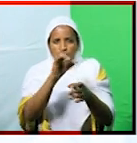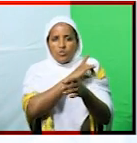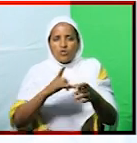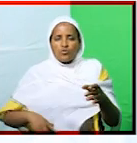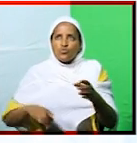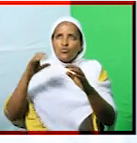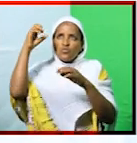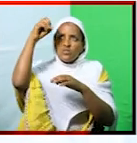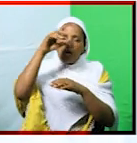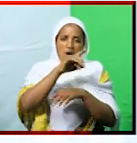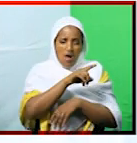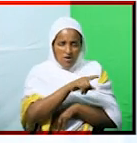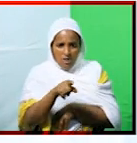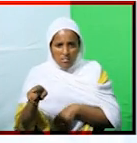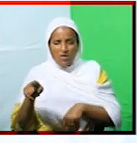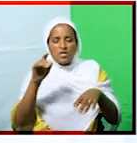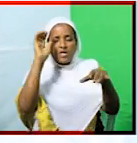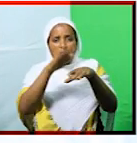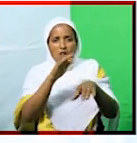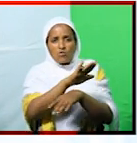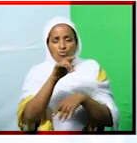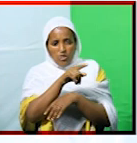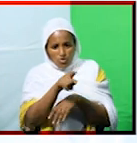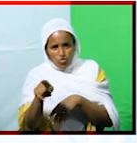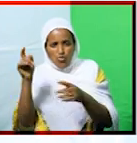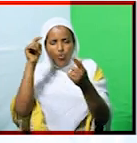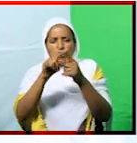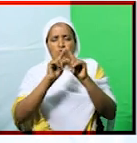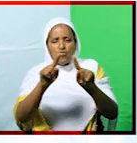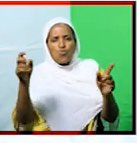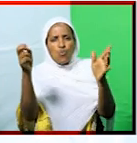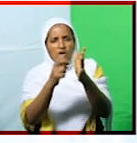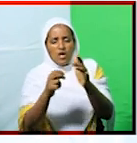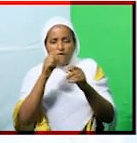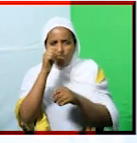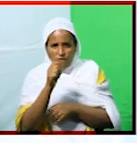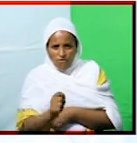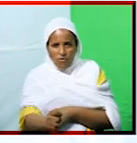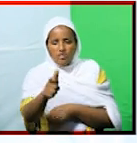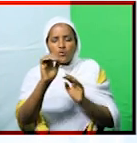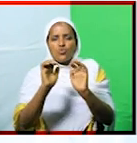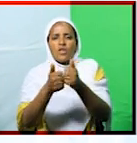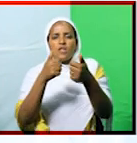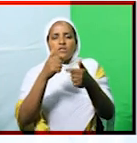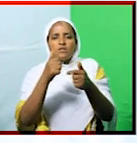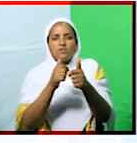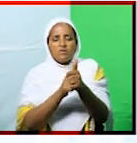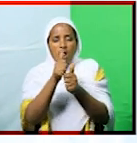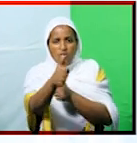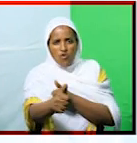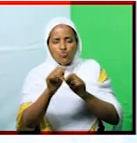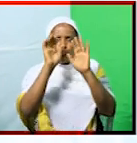ጸጋ እናንተን ከጠራችሁ ከእርሱ ወደ ልዩ ወንጌል እንዲፈጥናችሁ እንዴት